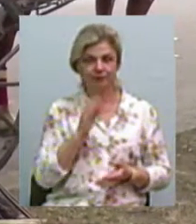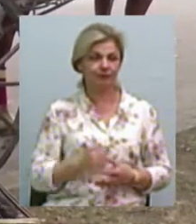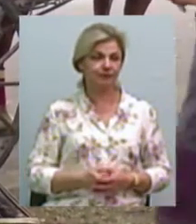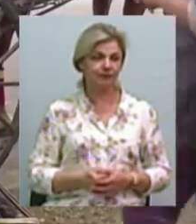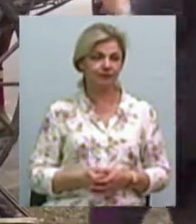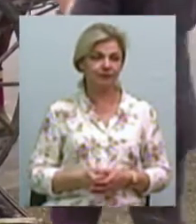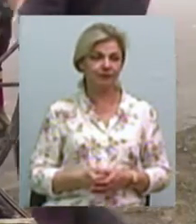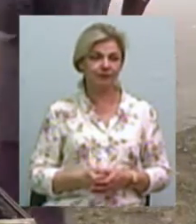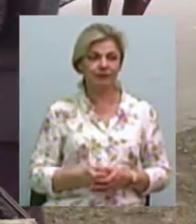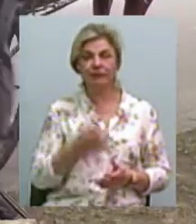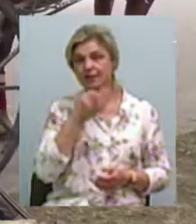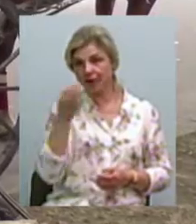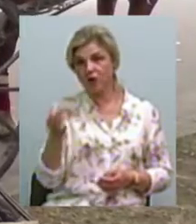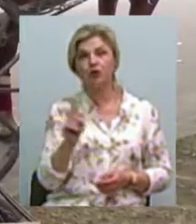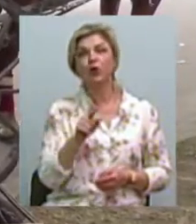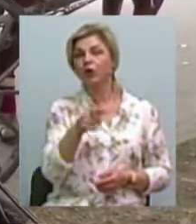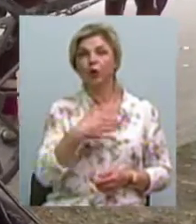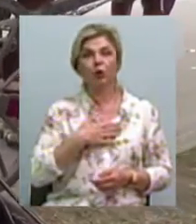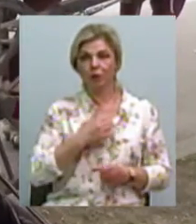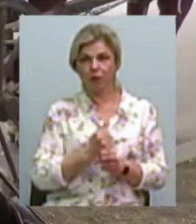Скажи, що ти любиш робити?